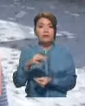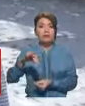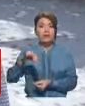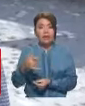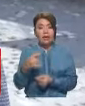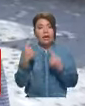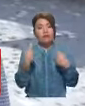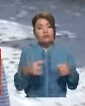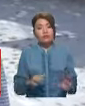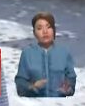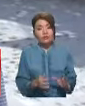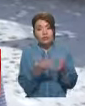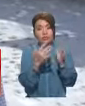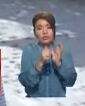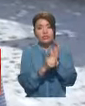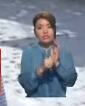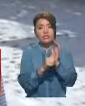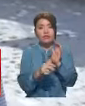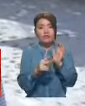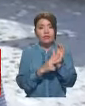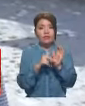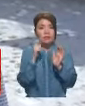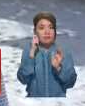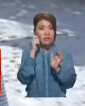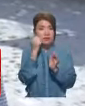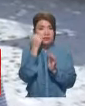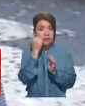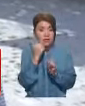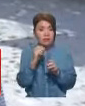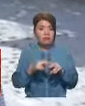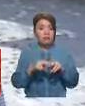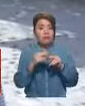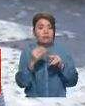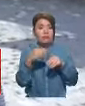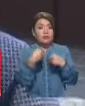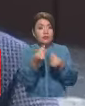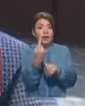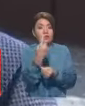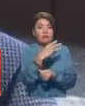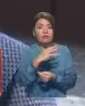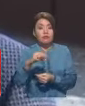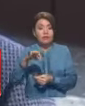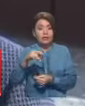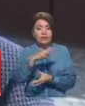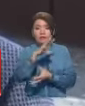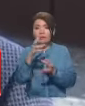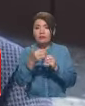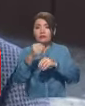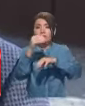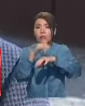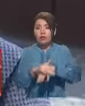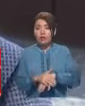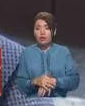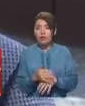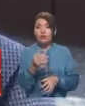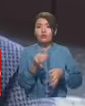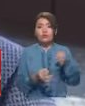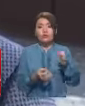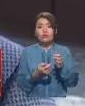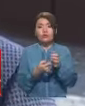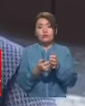другом случае 68-летний пенсионер передал им более 1 миллиона тенге. По всем фактам проводятся досудебные расследования